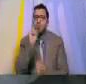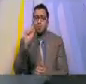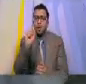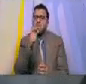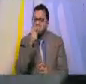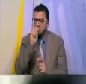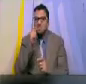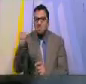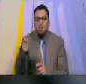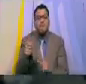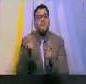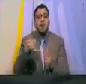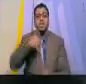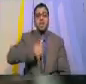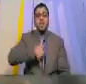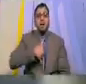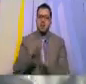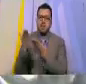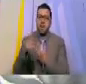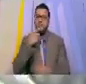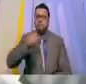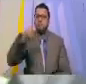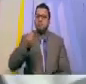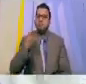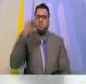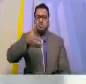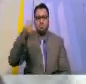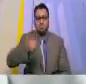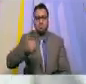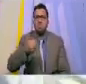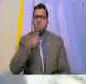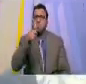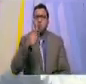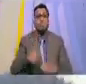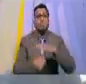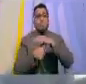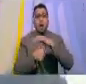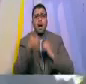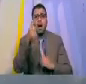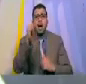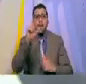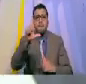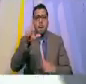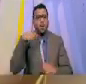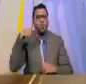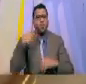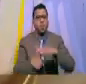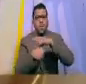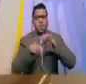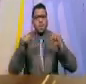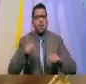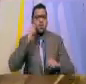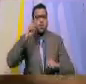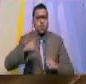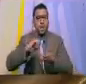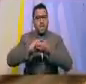عن الاشقاء في اليمن كما قدم واجب العزاء الى جانب سموه معالي الدكتوره عبد الله القبيسي رئيس المجلس الوطني